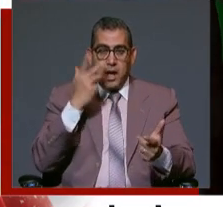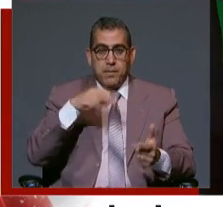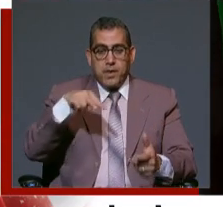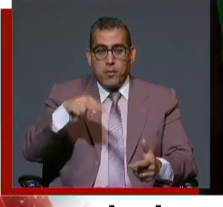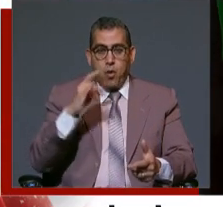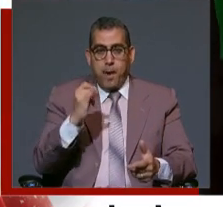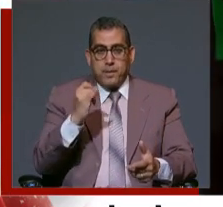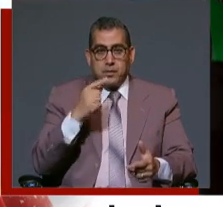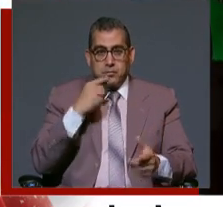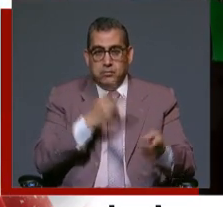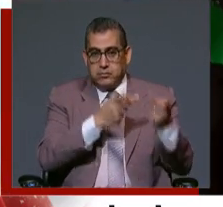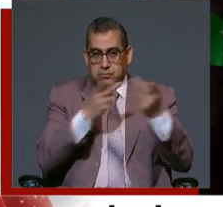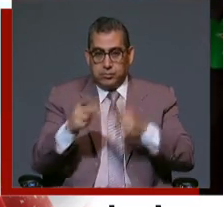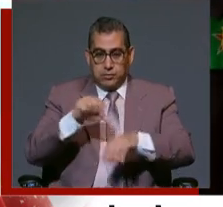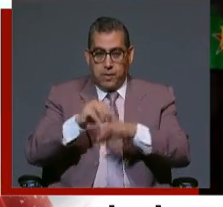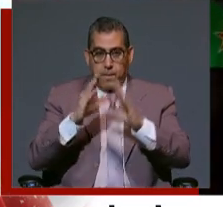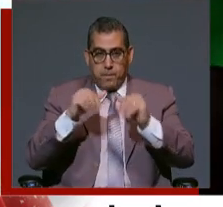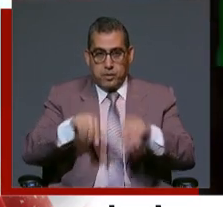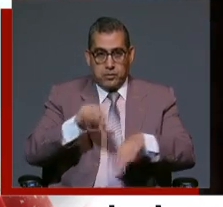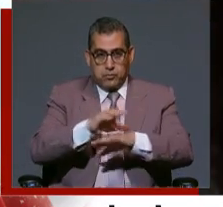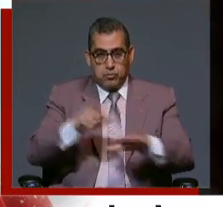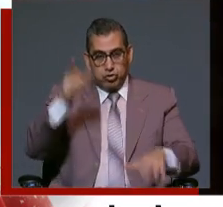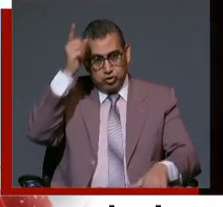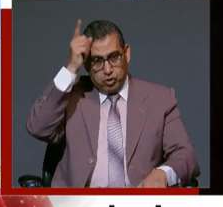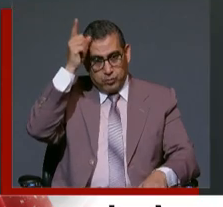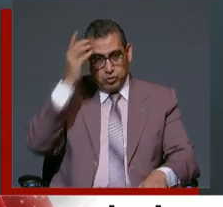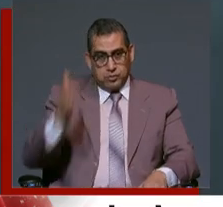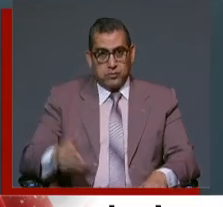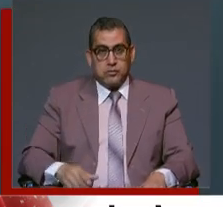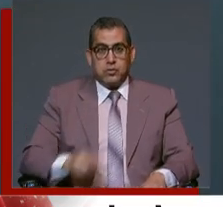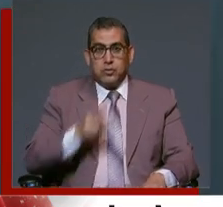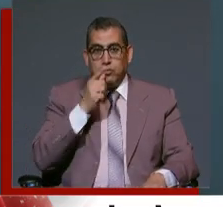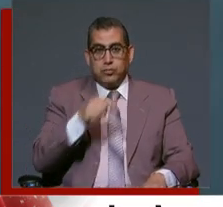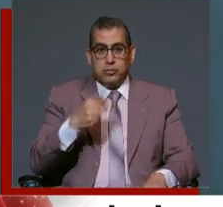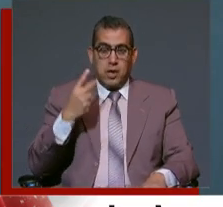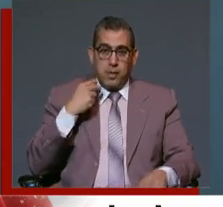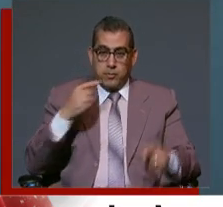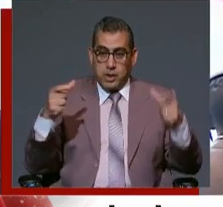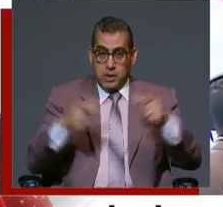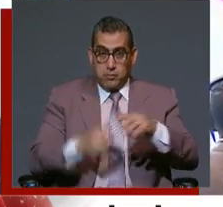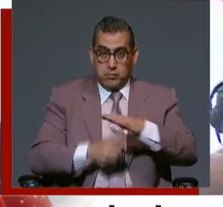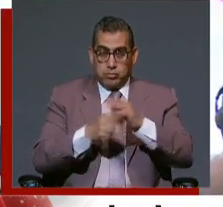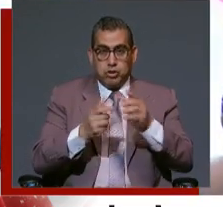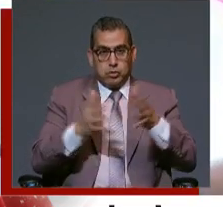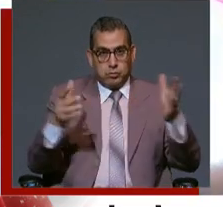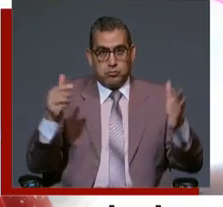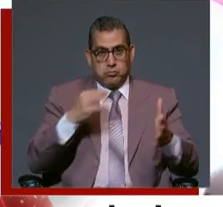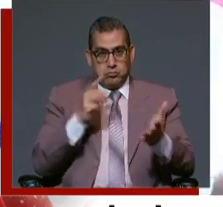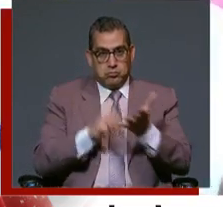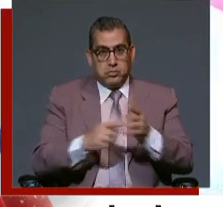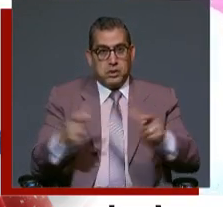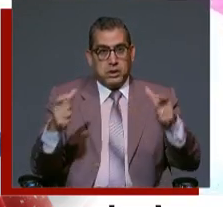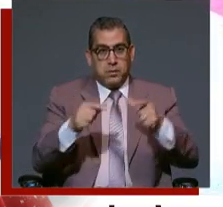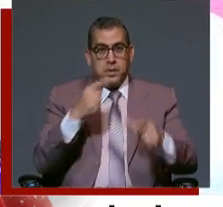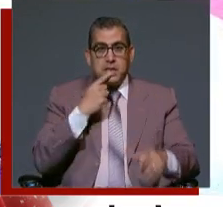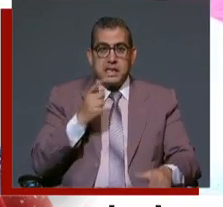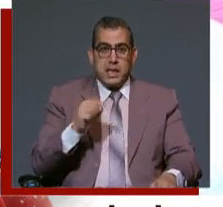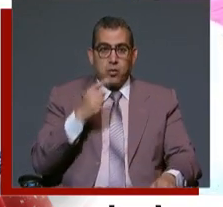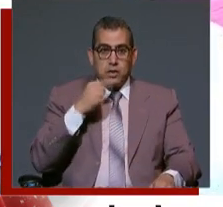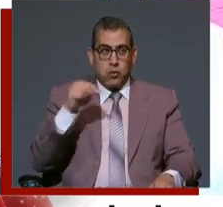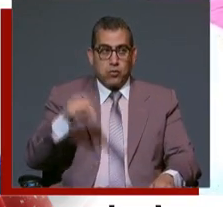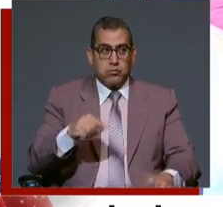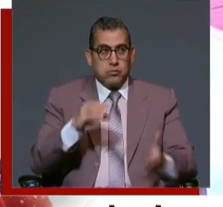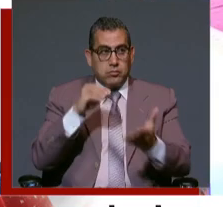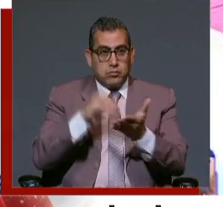التي تستضيفها مصر في شرم الشيخ. طبعا ده حدث كبير للقارة الأفريقية، الاجتماعات السنوية لبنك